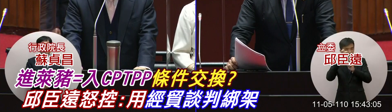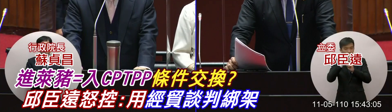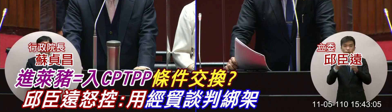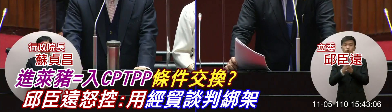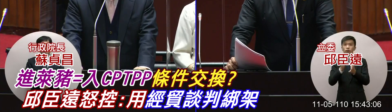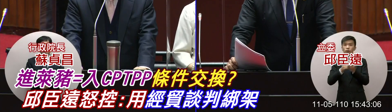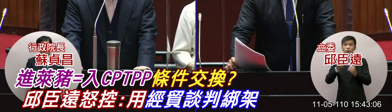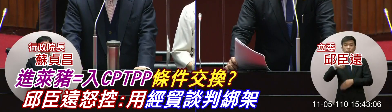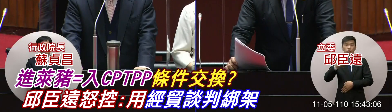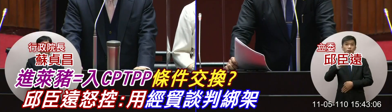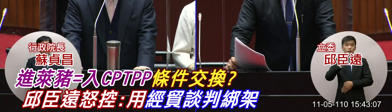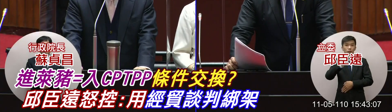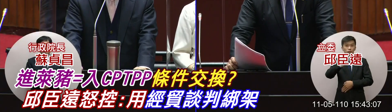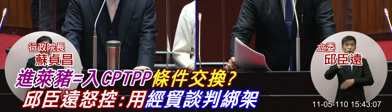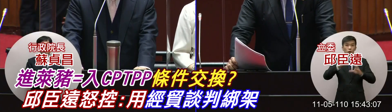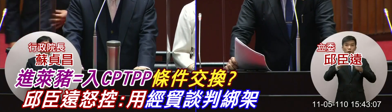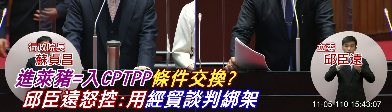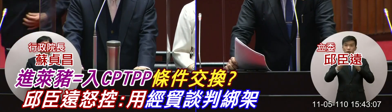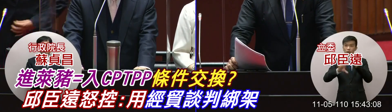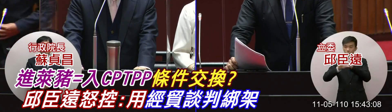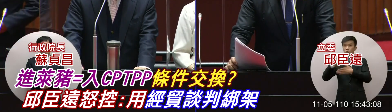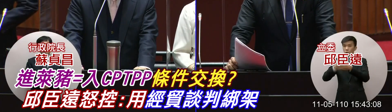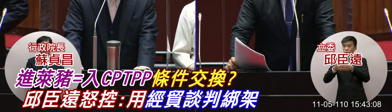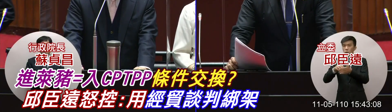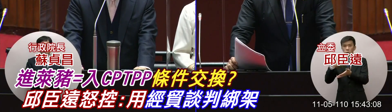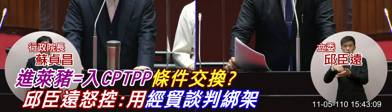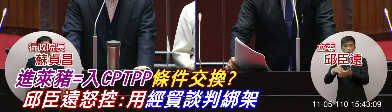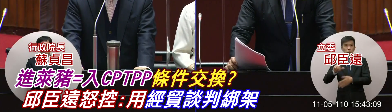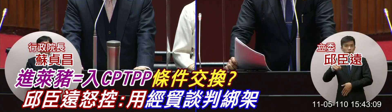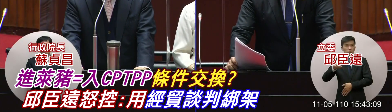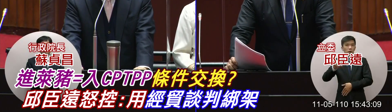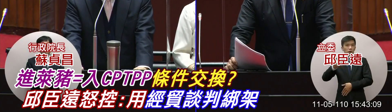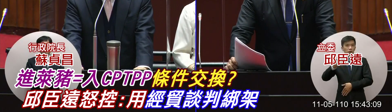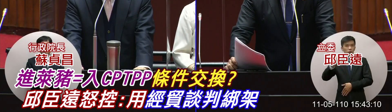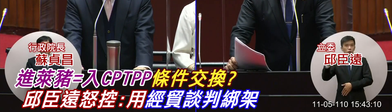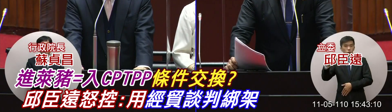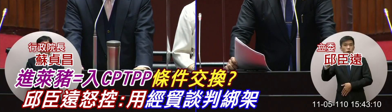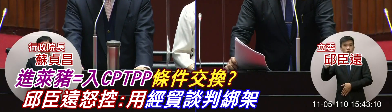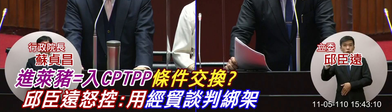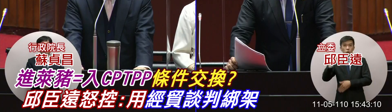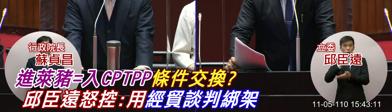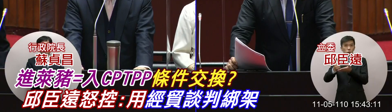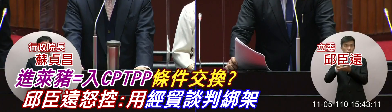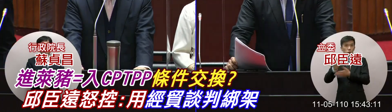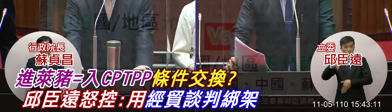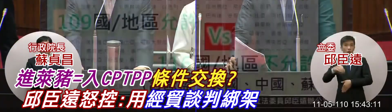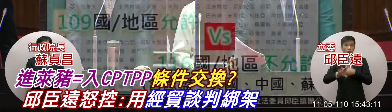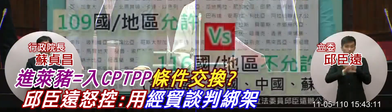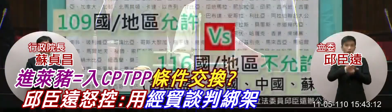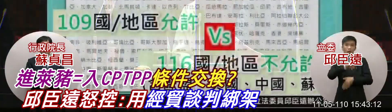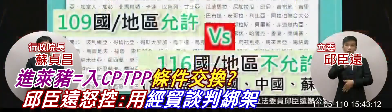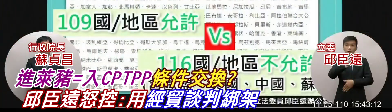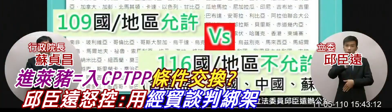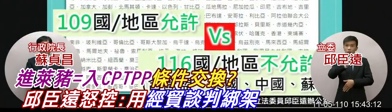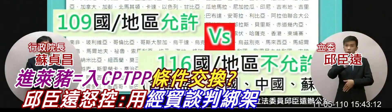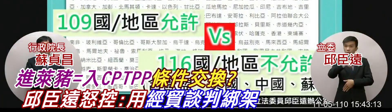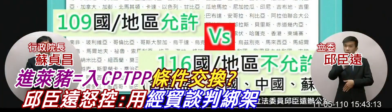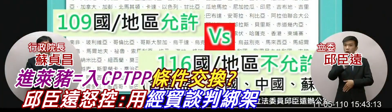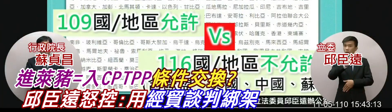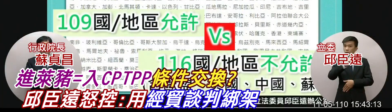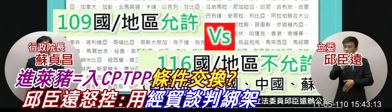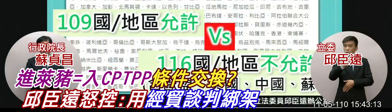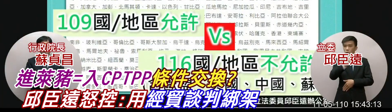或地区，扣除109个允许之外，还有116个国家地区是禁止莱猪的。所以其实在这个整个